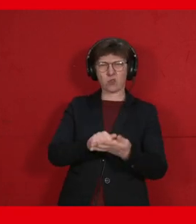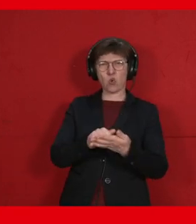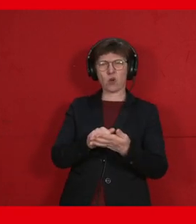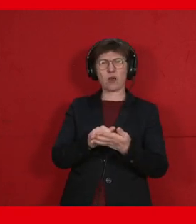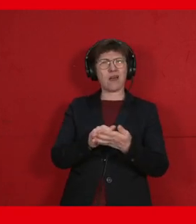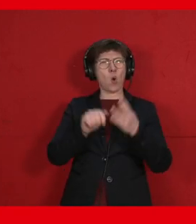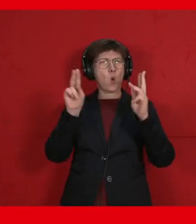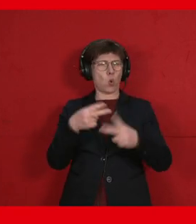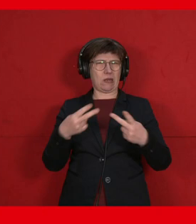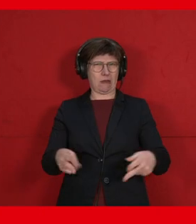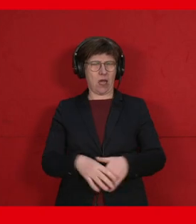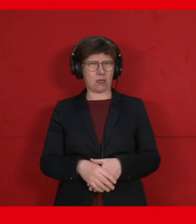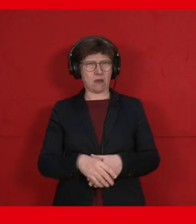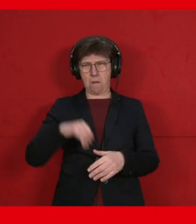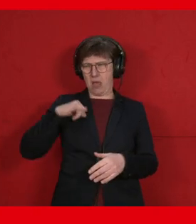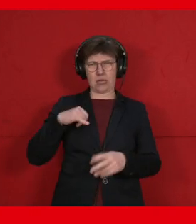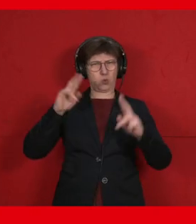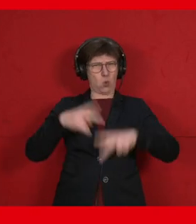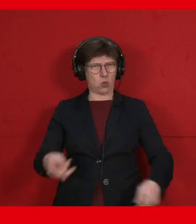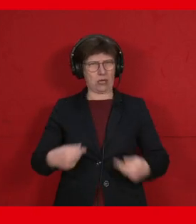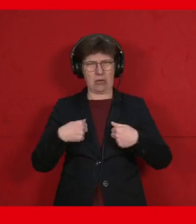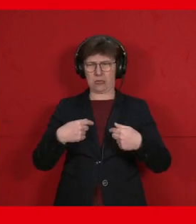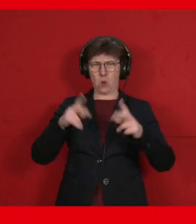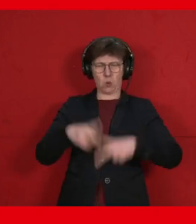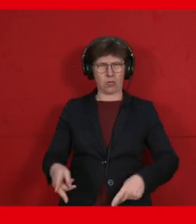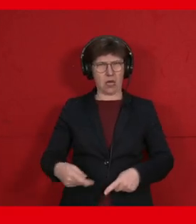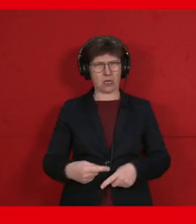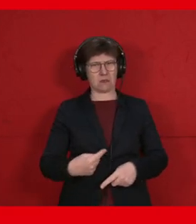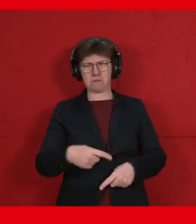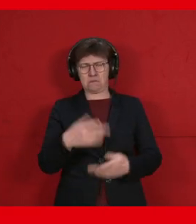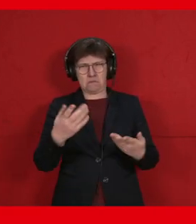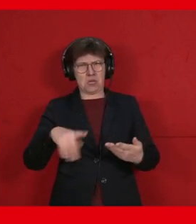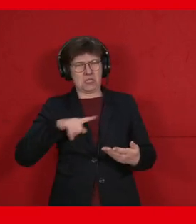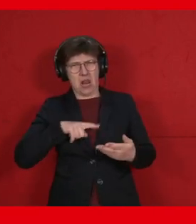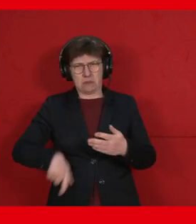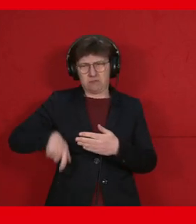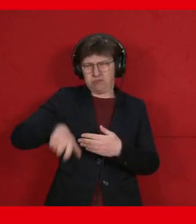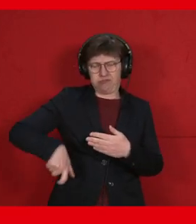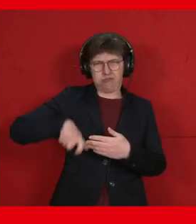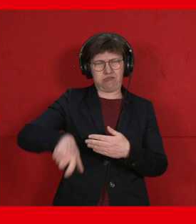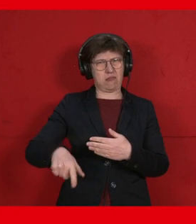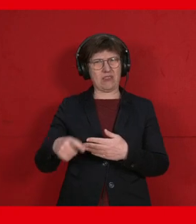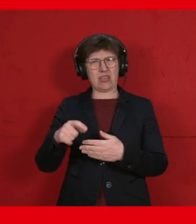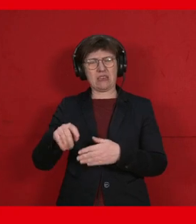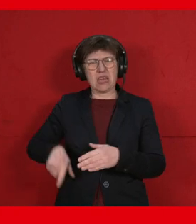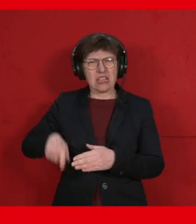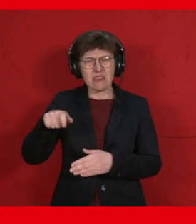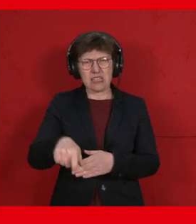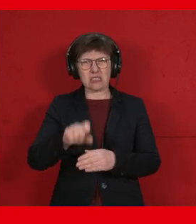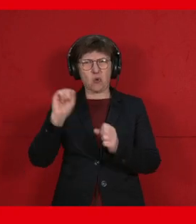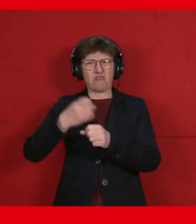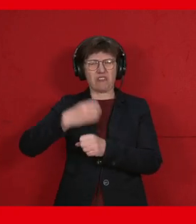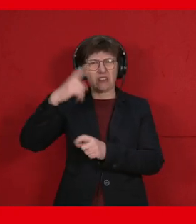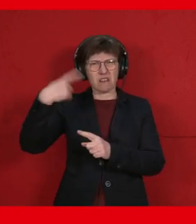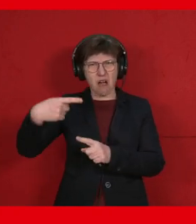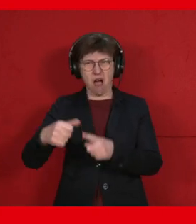das ungerecht von den Lasten verteilt wird, dass die einen, sage ich mal, die Investitionen in Windräder oder in